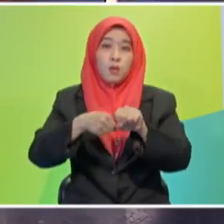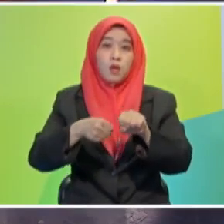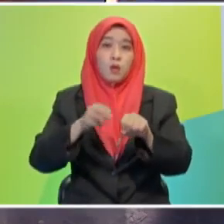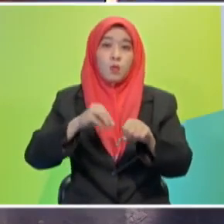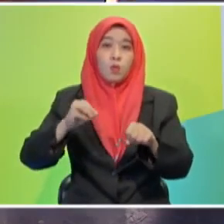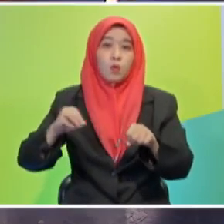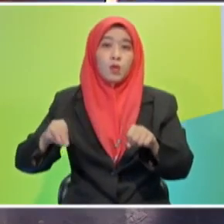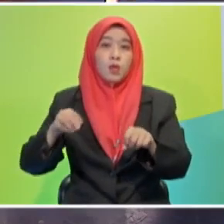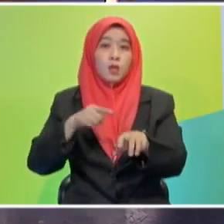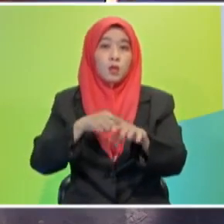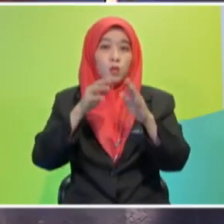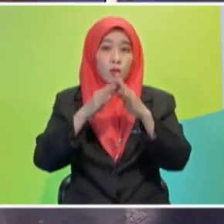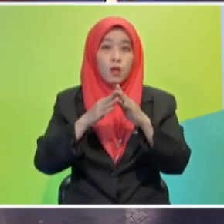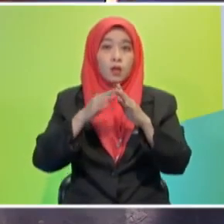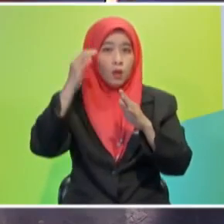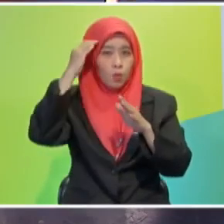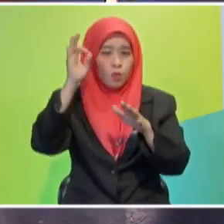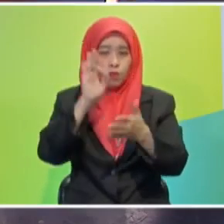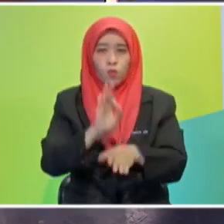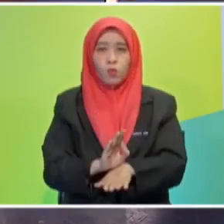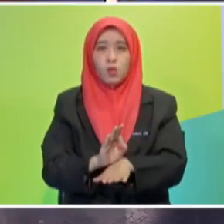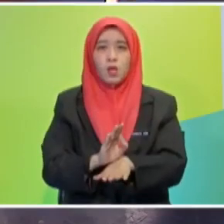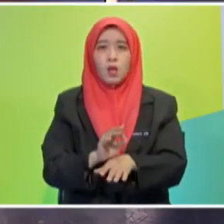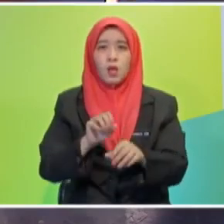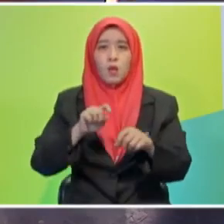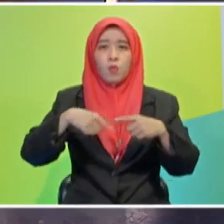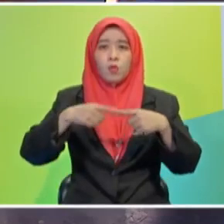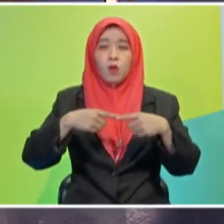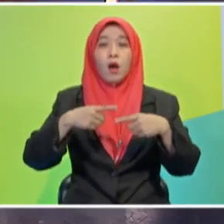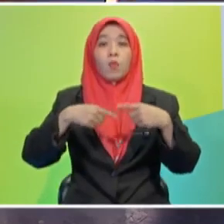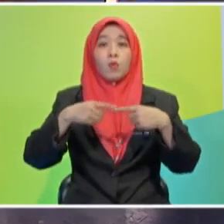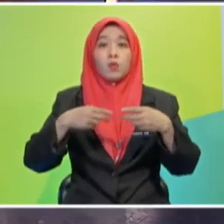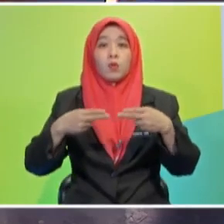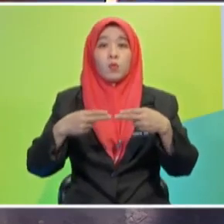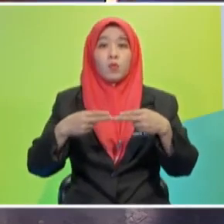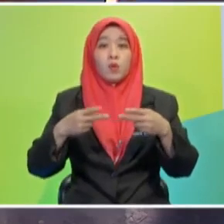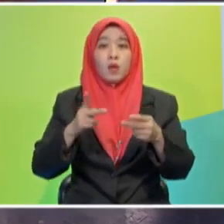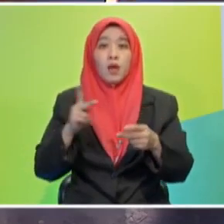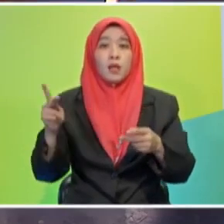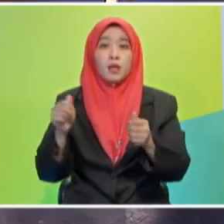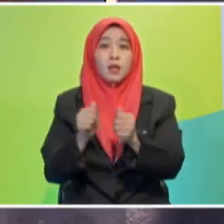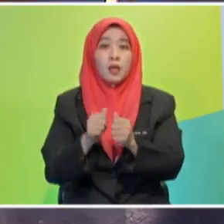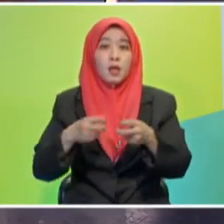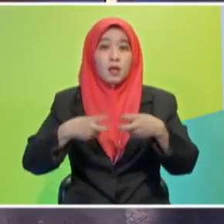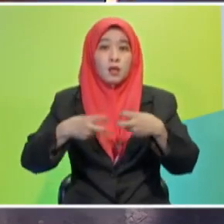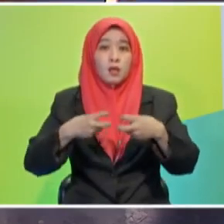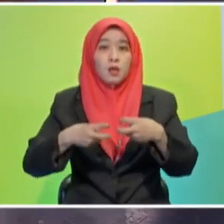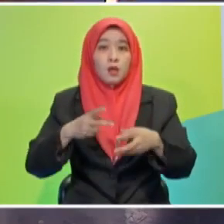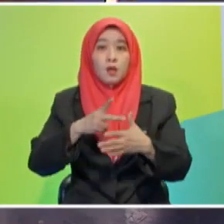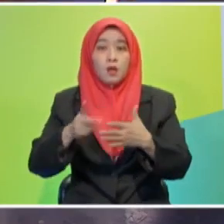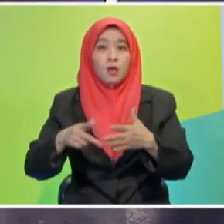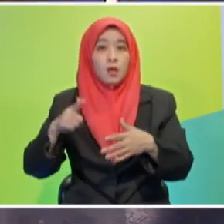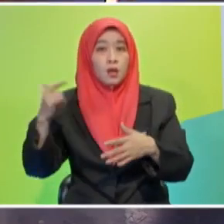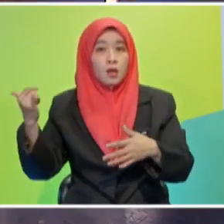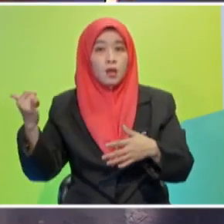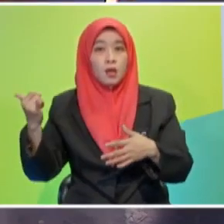apa fungsi motor yang sebenarnya. Baik. Motor akan dihubungkan dengan komponen mekanikal lain, contohnya takal dan tali sawat untuk